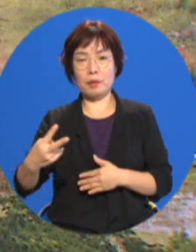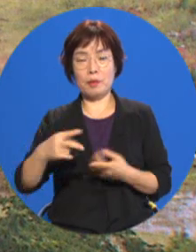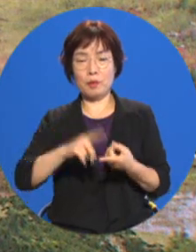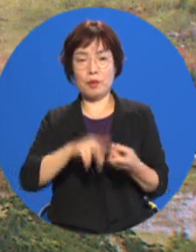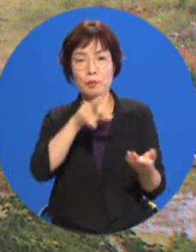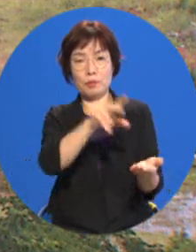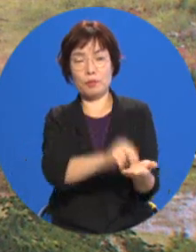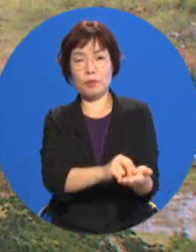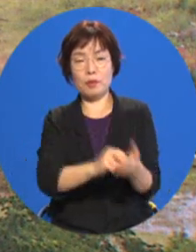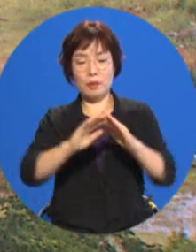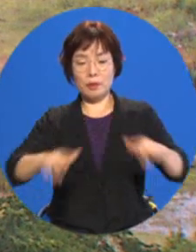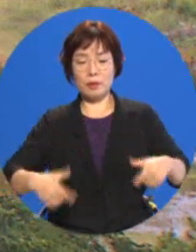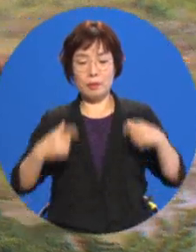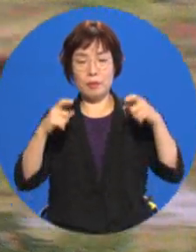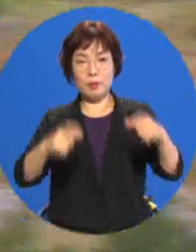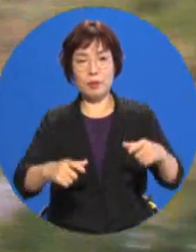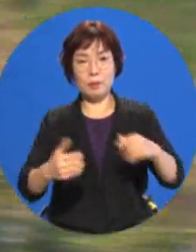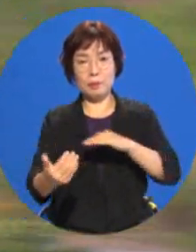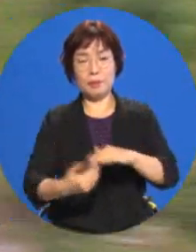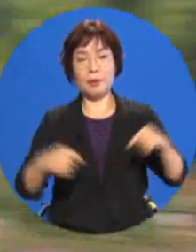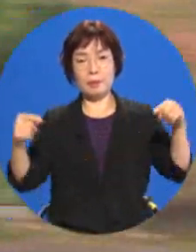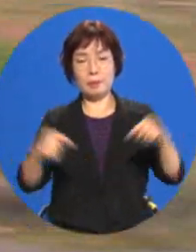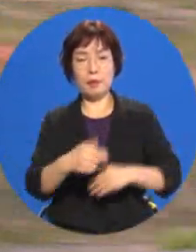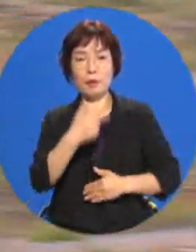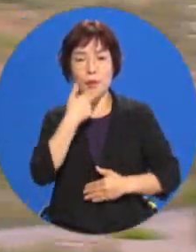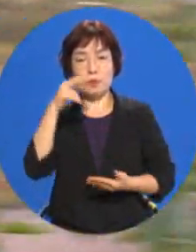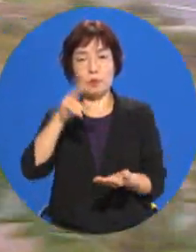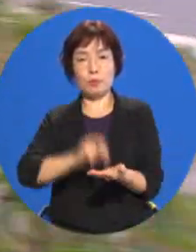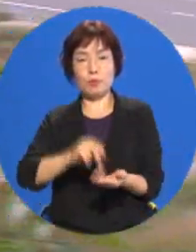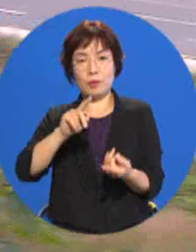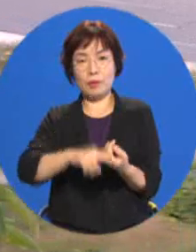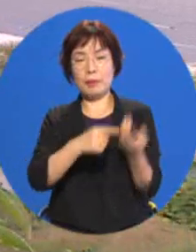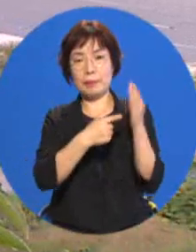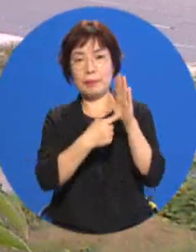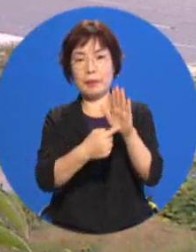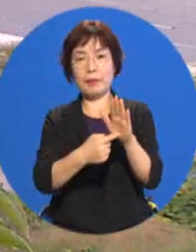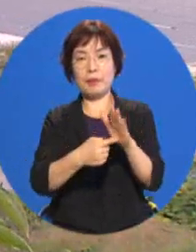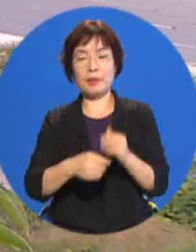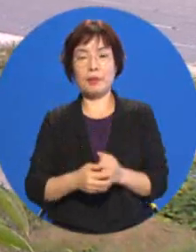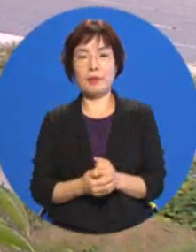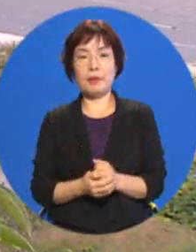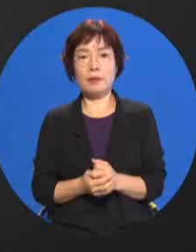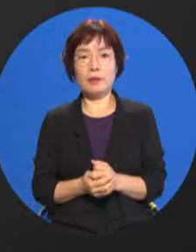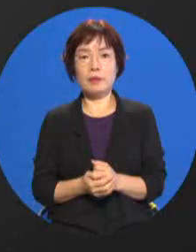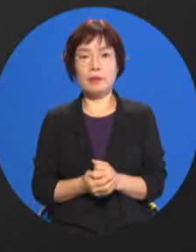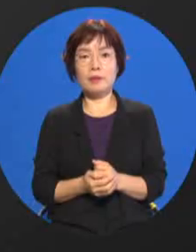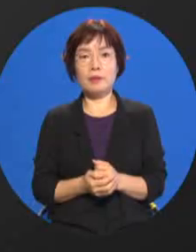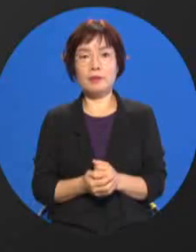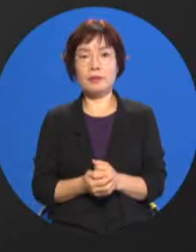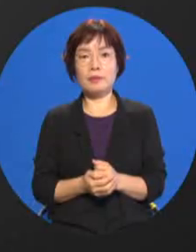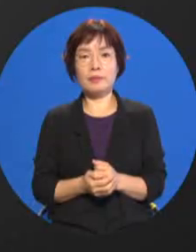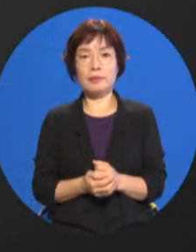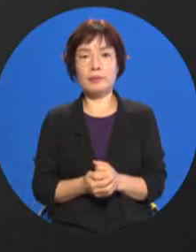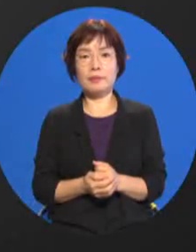과정에서 전남도와 협의 절차가 전혀 없었다는 점도 문제로 명확히 적시했습니다.